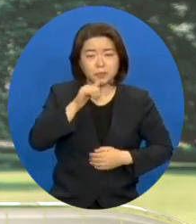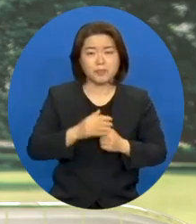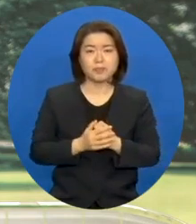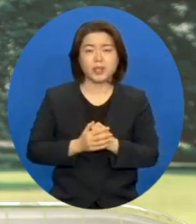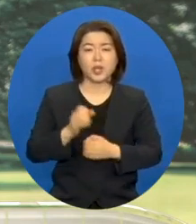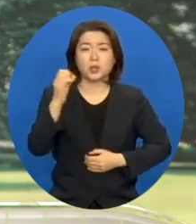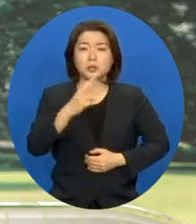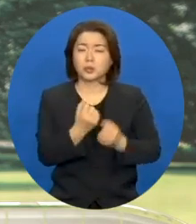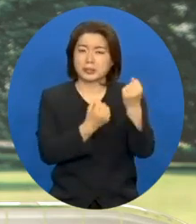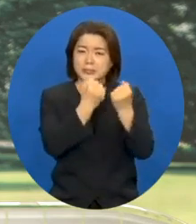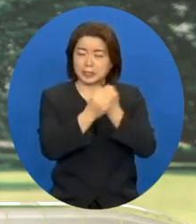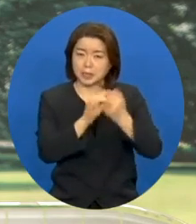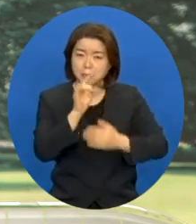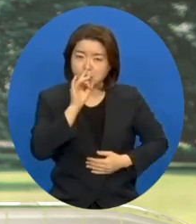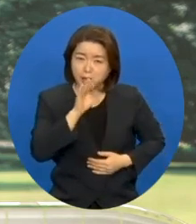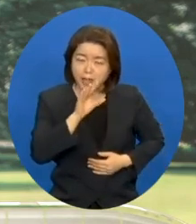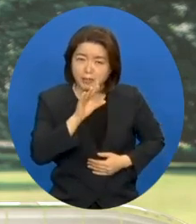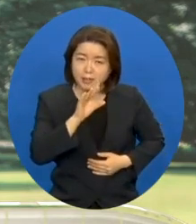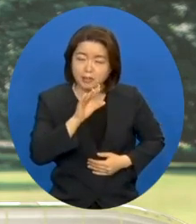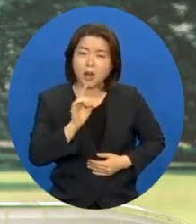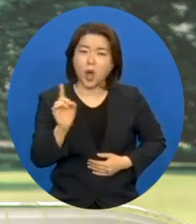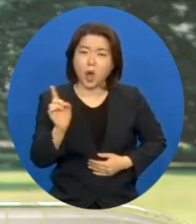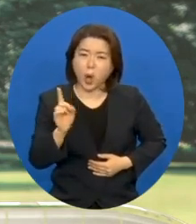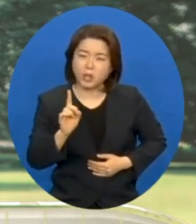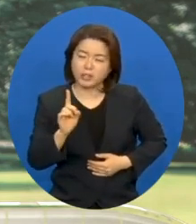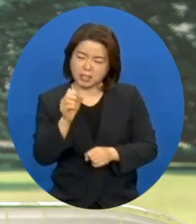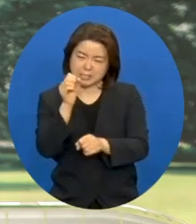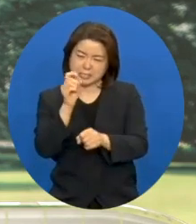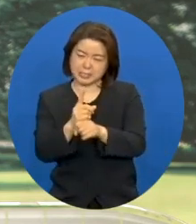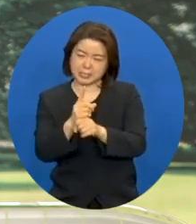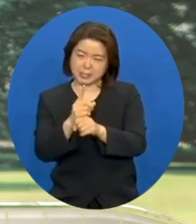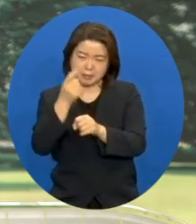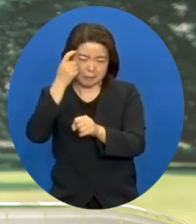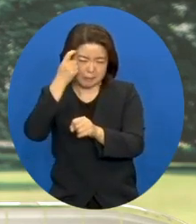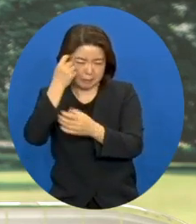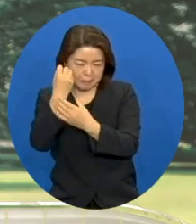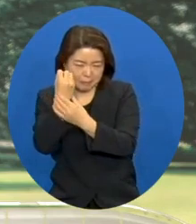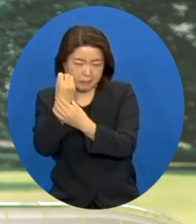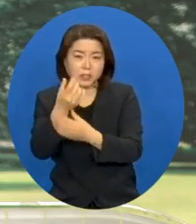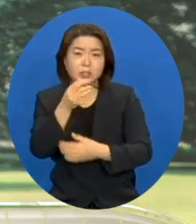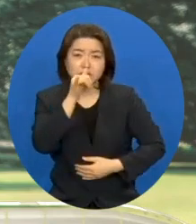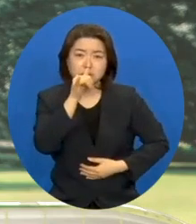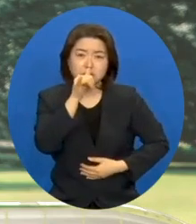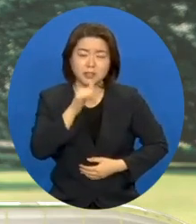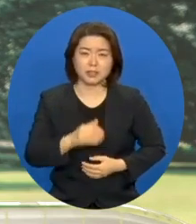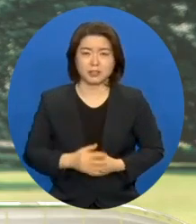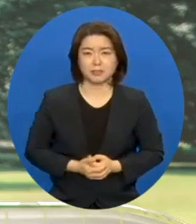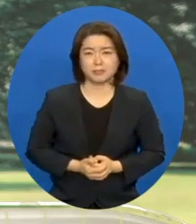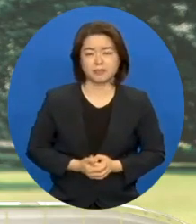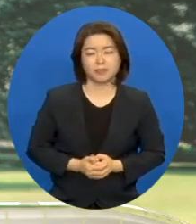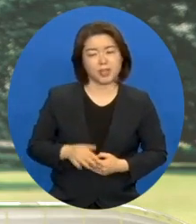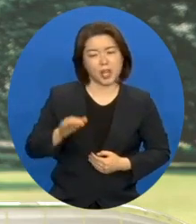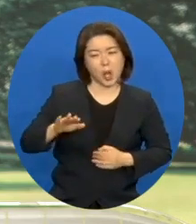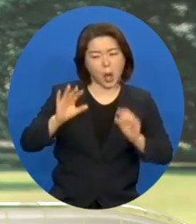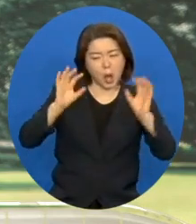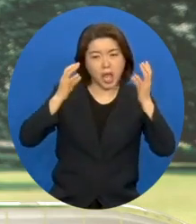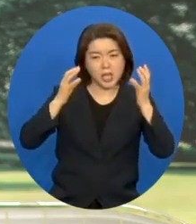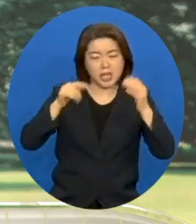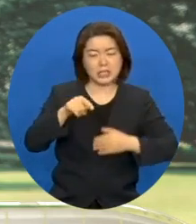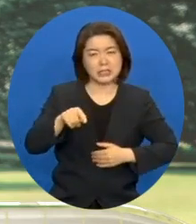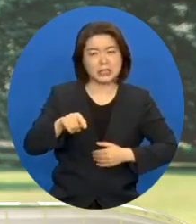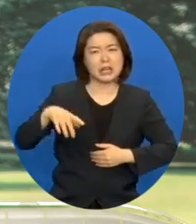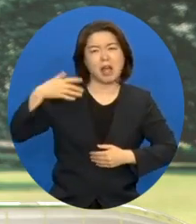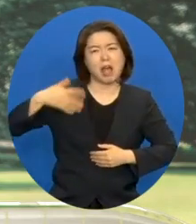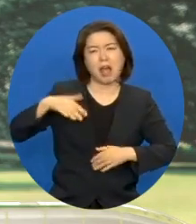정말 설명이 안 되는 그런 어떤 성격적인 고착이 있습니다. 어린아이의 일이 아직도 해결이 안